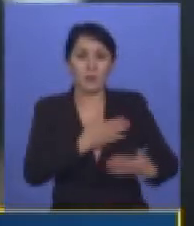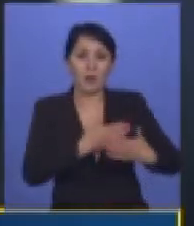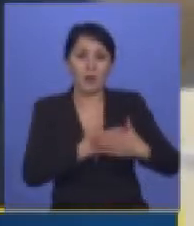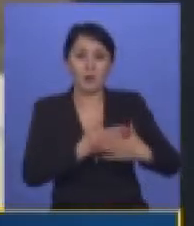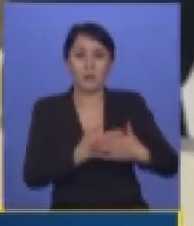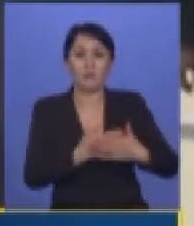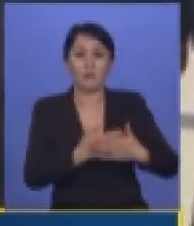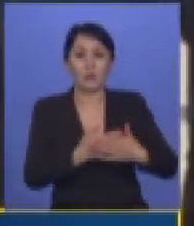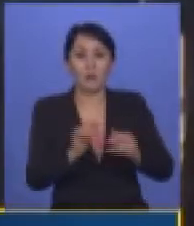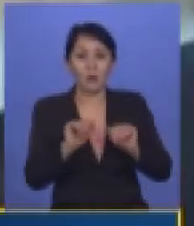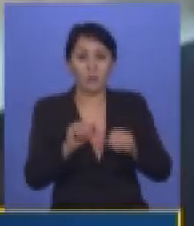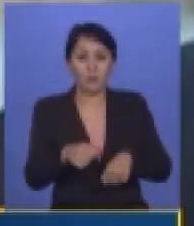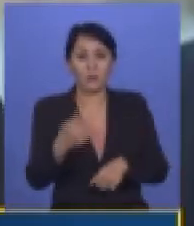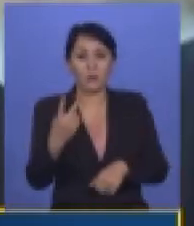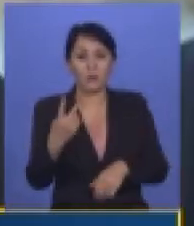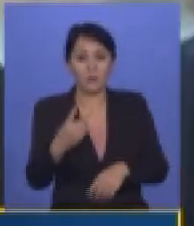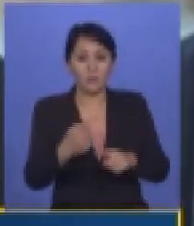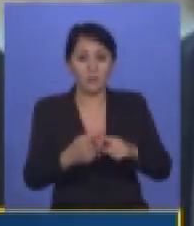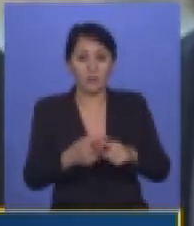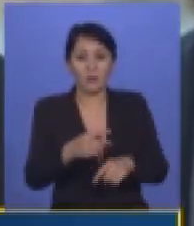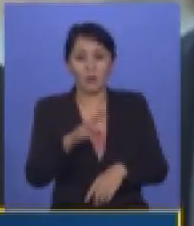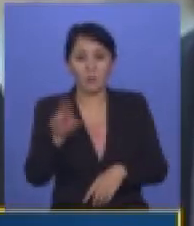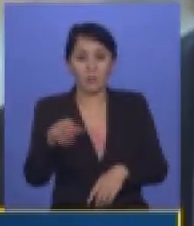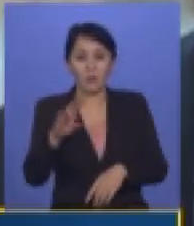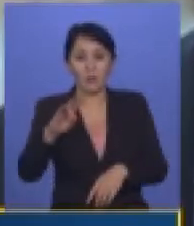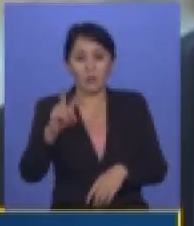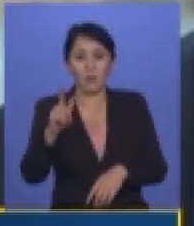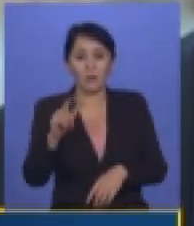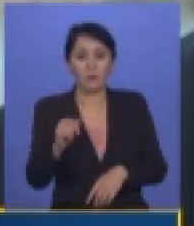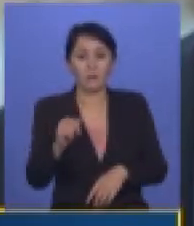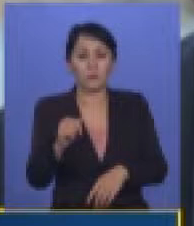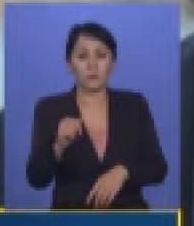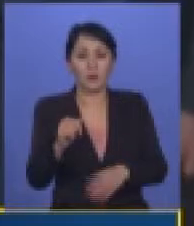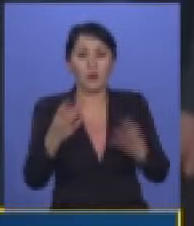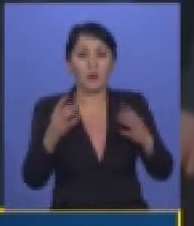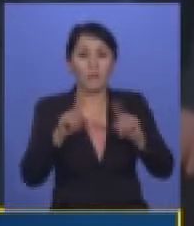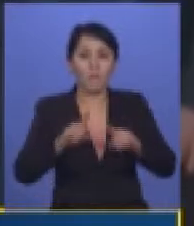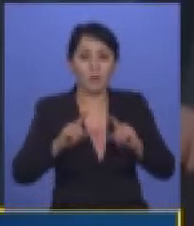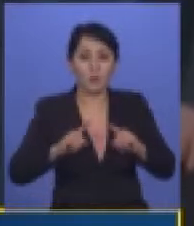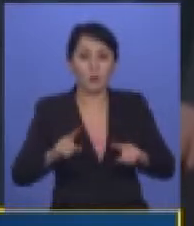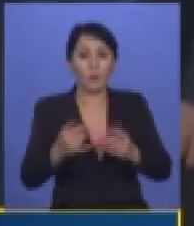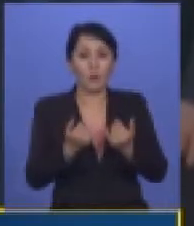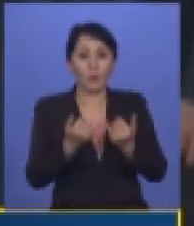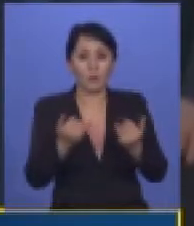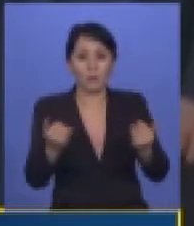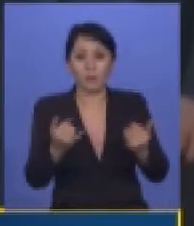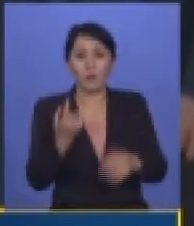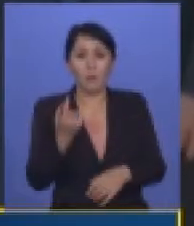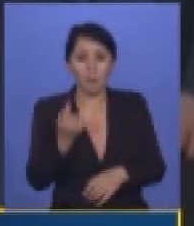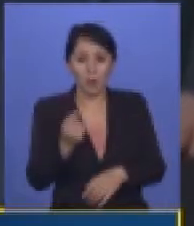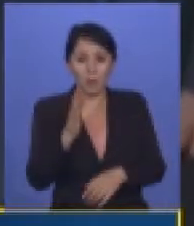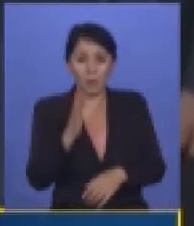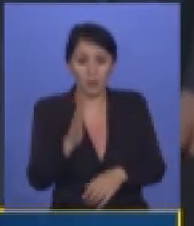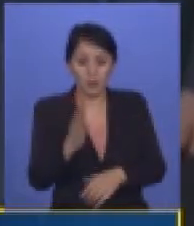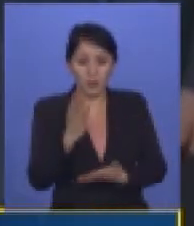деятельное участие, может быть, 25,5 миллиардов тенге в особых условиях не будет достаточно,